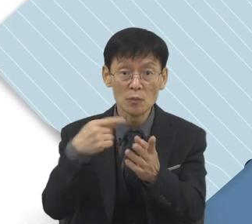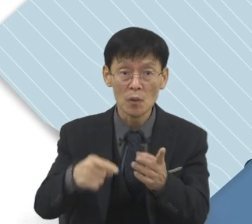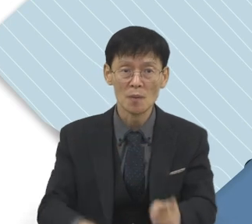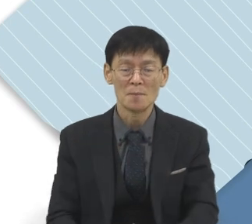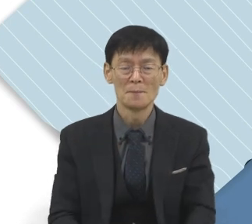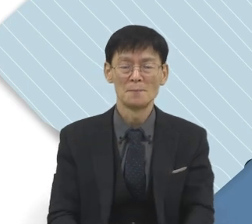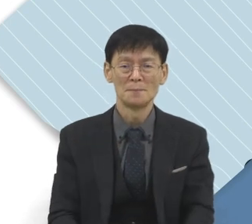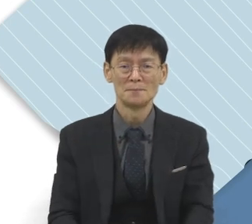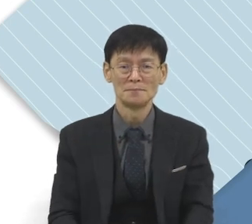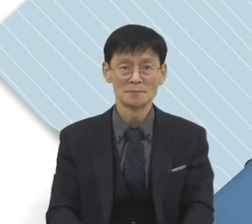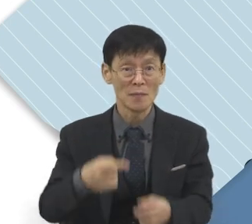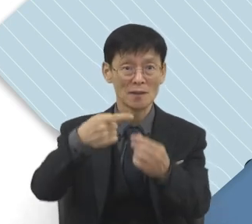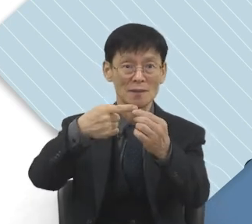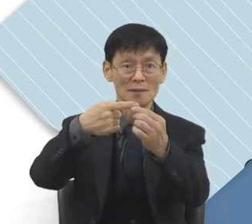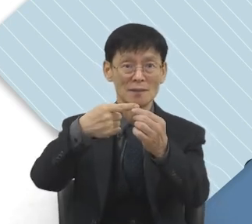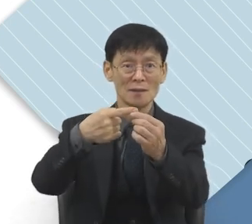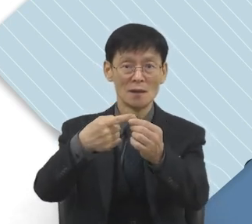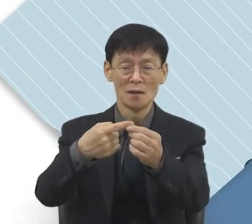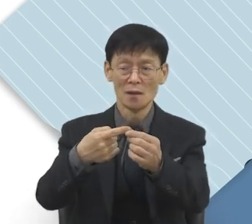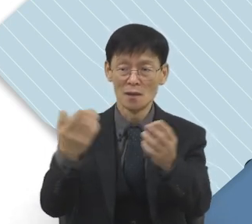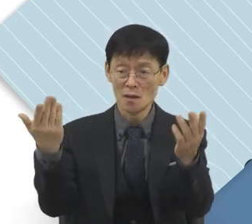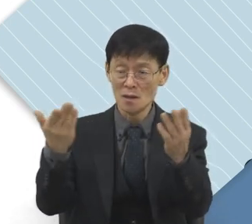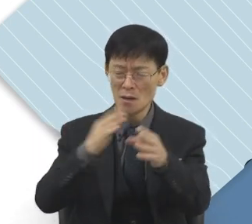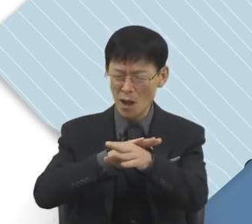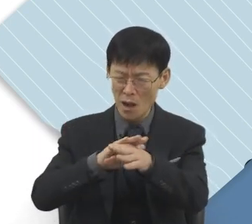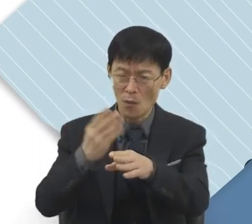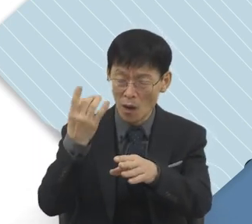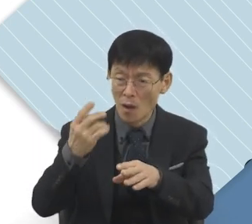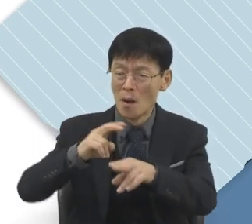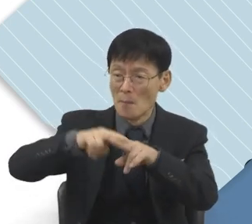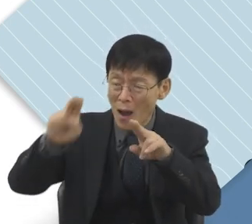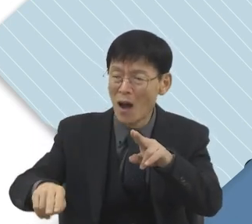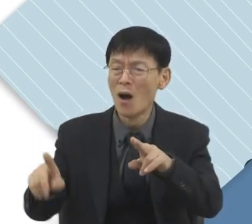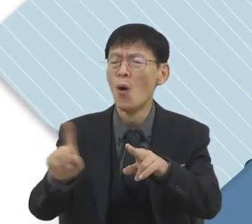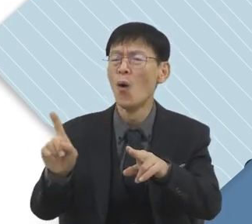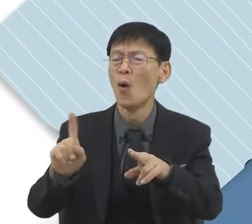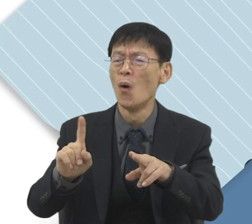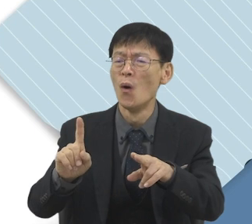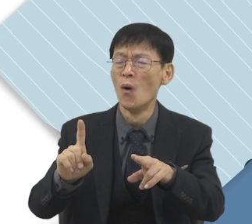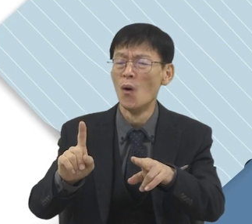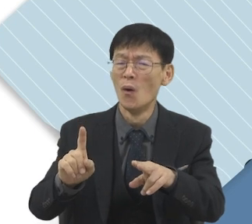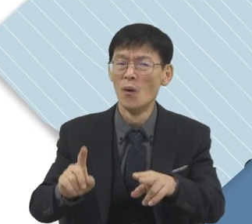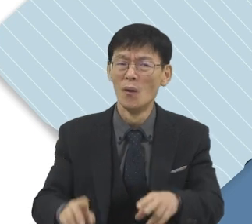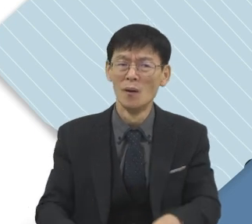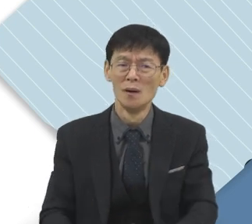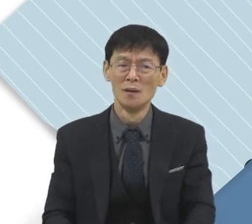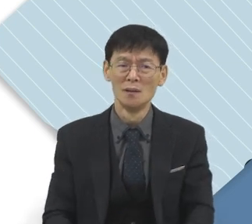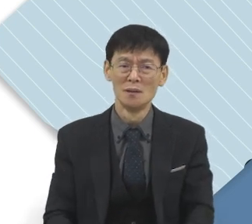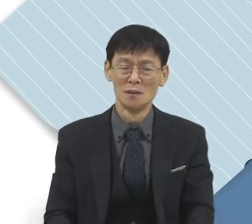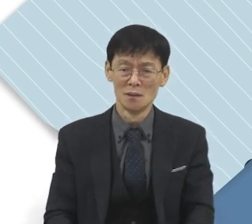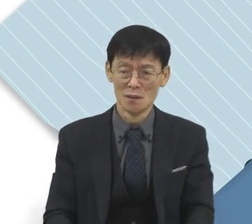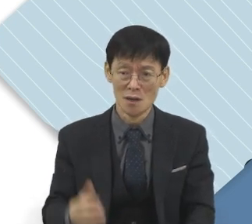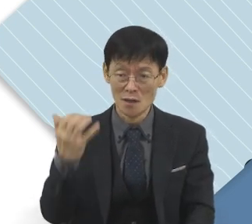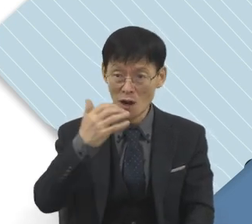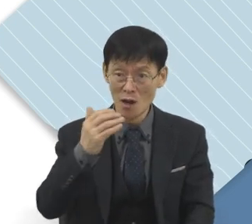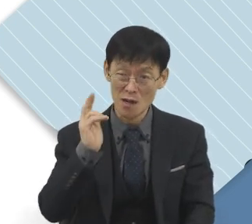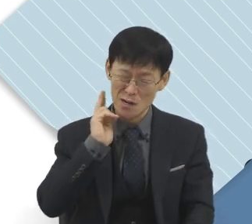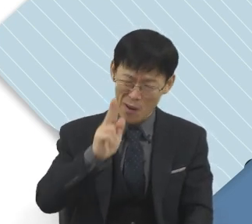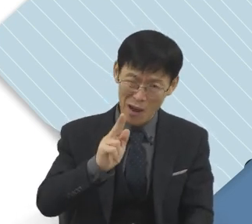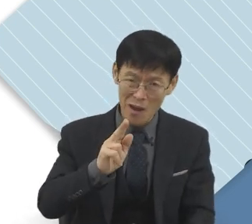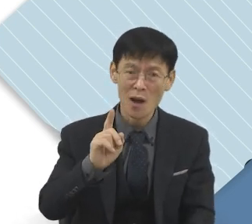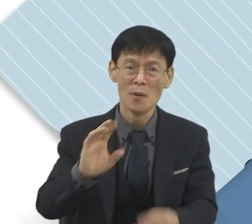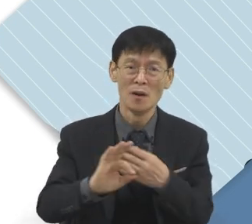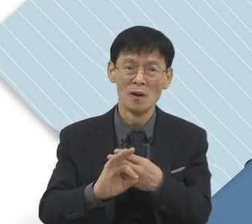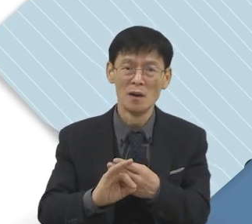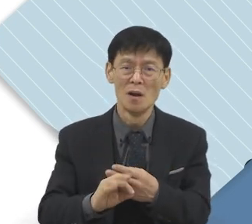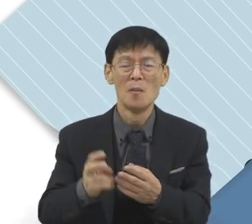문제. 첫째, 회사에서 일을 잘하던 직원이 퇴사할 수 있습니다. 둘째, 성희롱